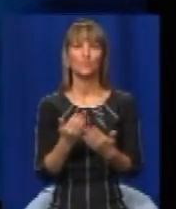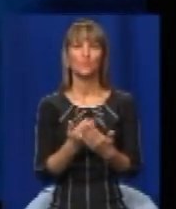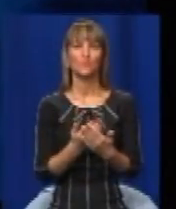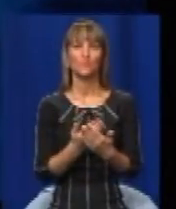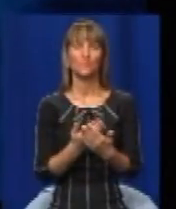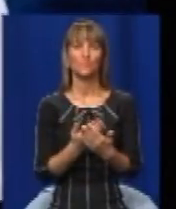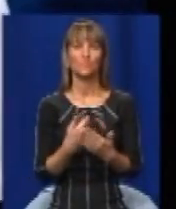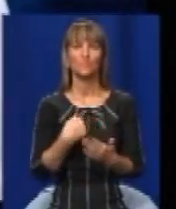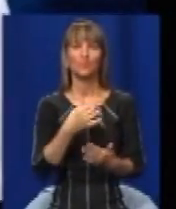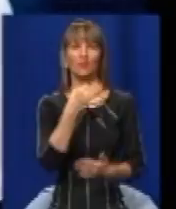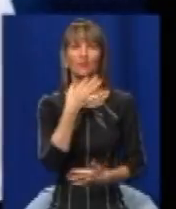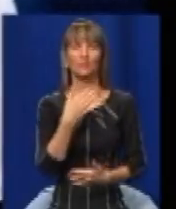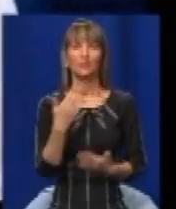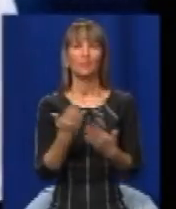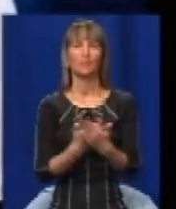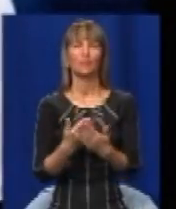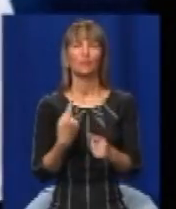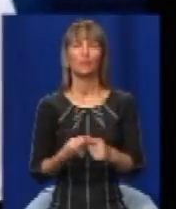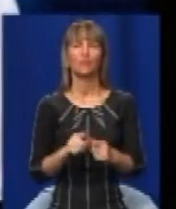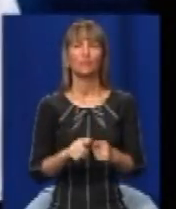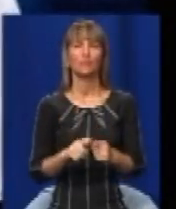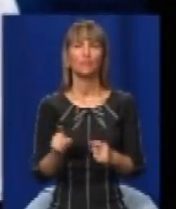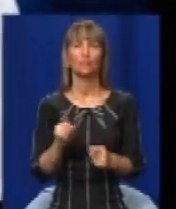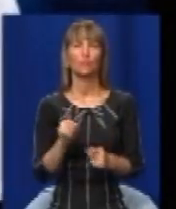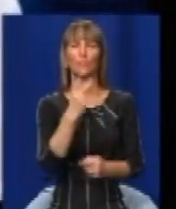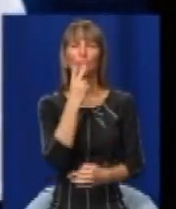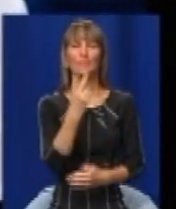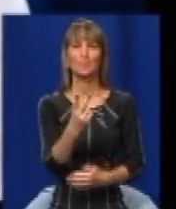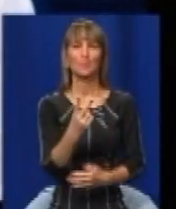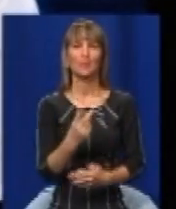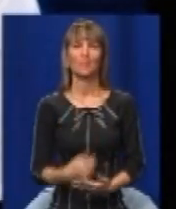мне нравятся. Кино – это что посмотреть?